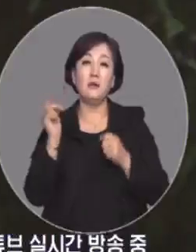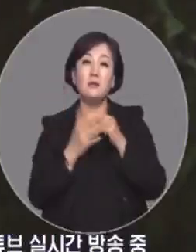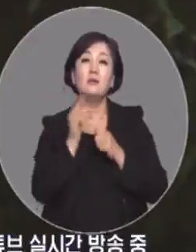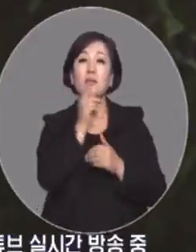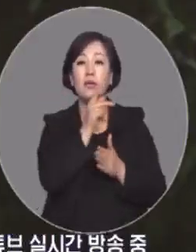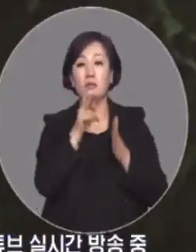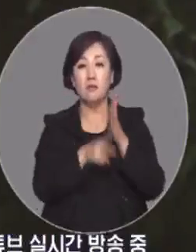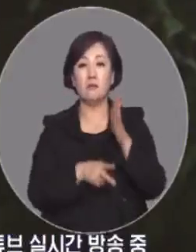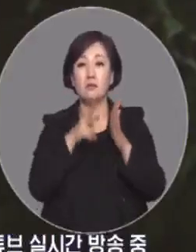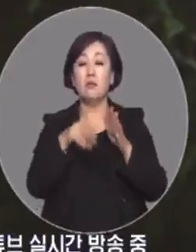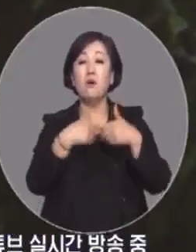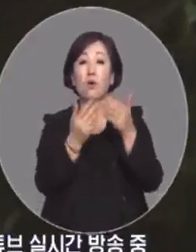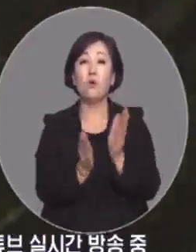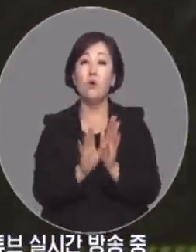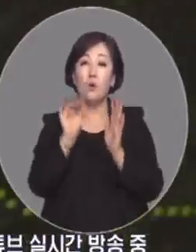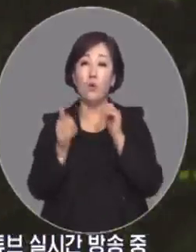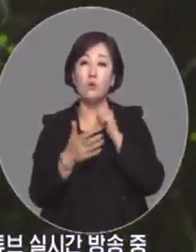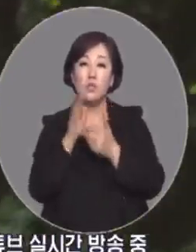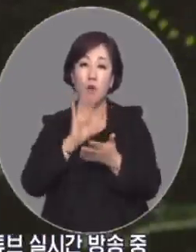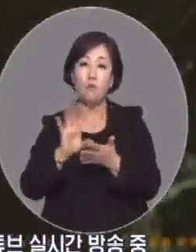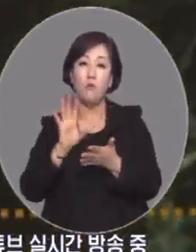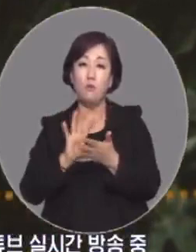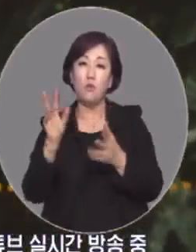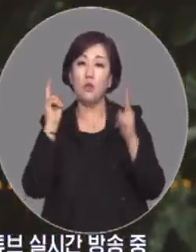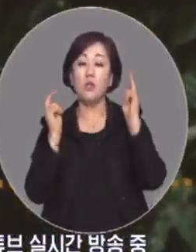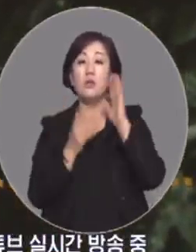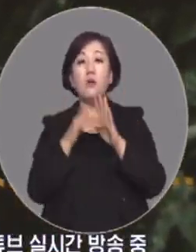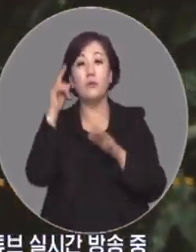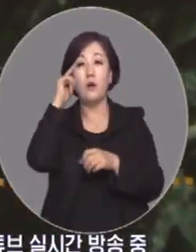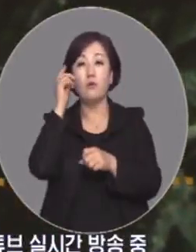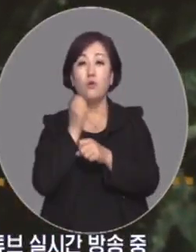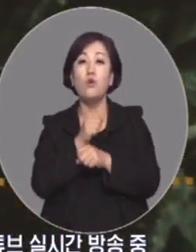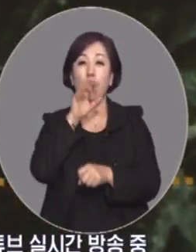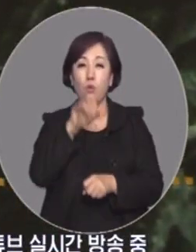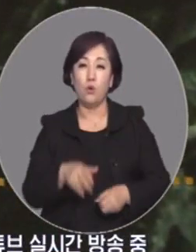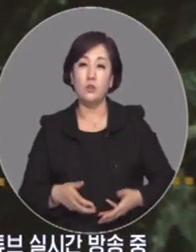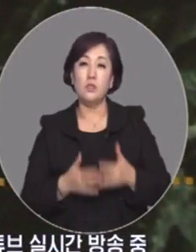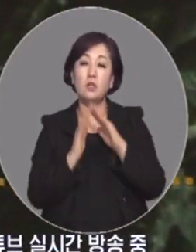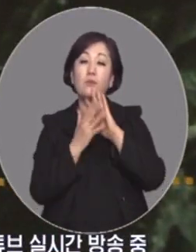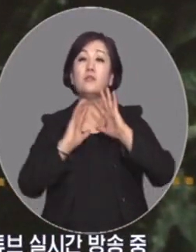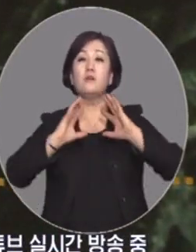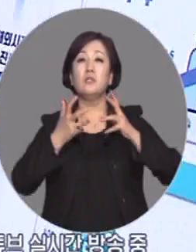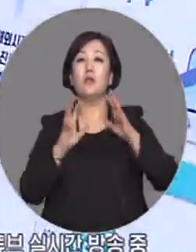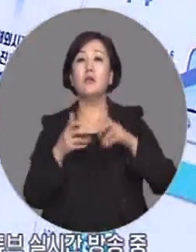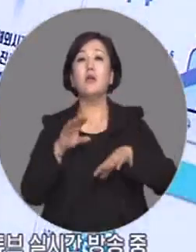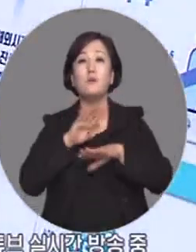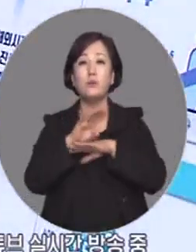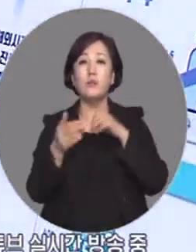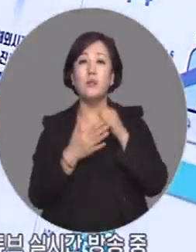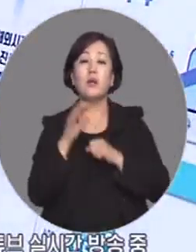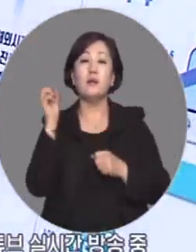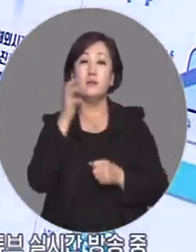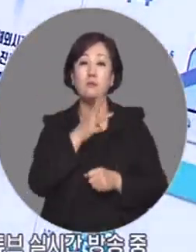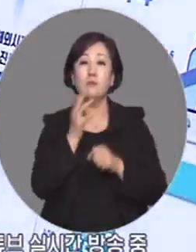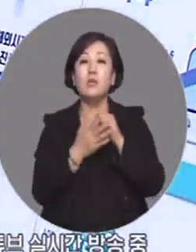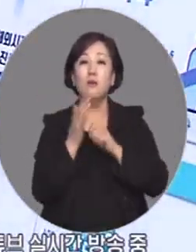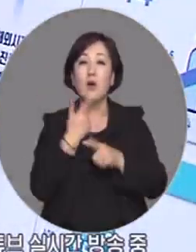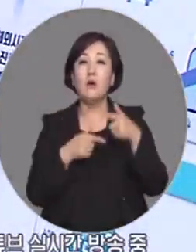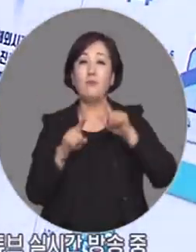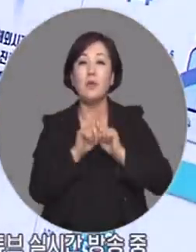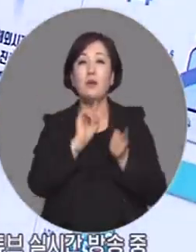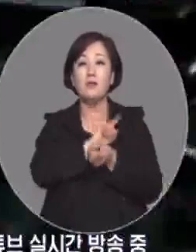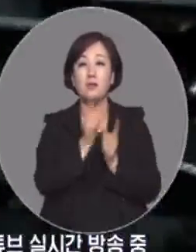KTX 역세권에 부품 소재 기업과 연구기관을 집적화해 세계적 제조사인 삼성 SDI와